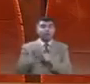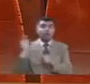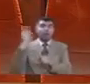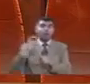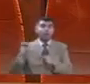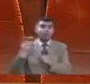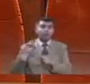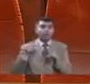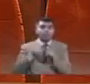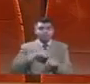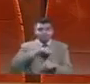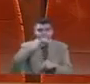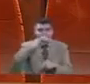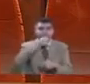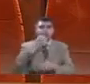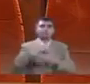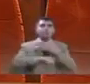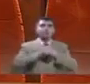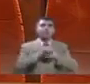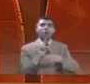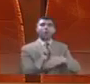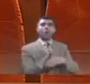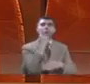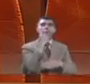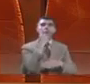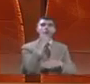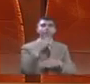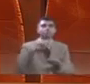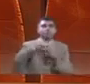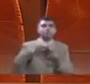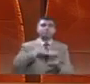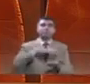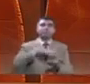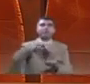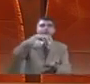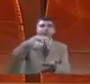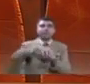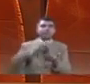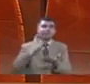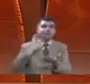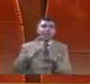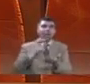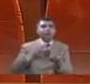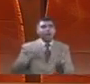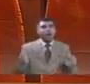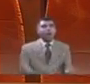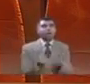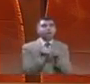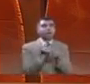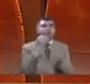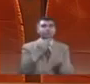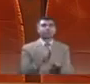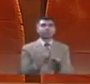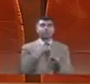التي اللي جاوا منها. وعن هذا الطريق هذا تنشتغلوا مع جمعيات المجتمع المدني سواء ديال المغاربة في الخارج ولا في